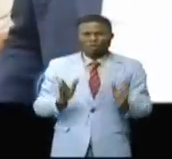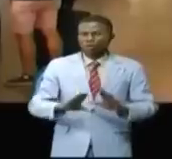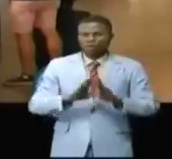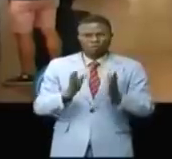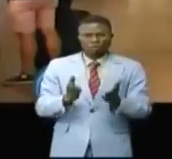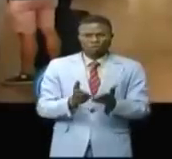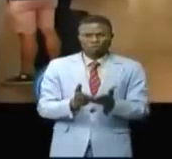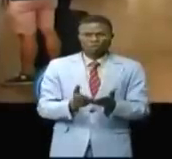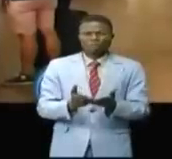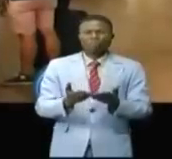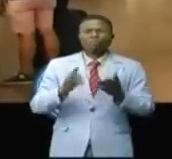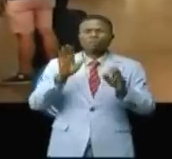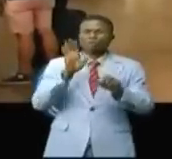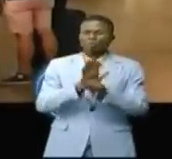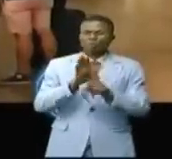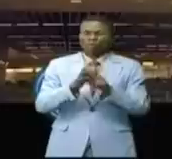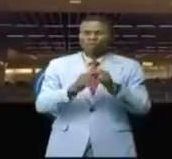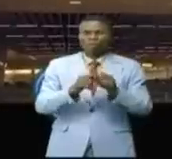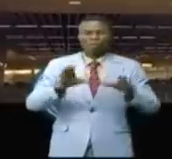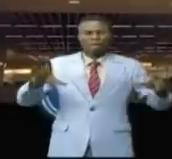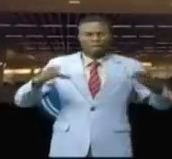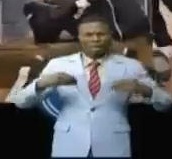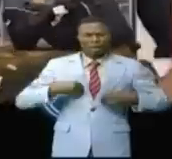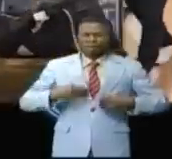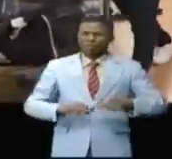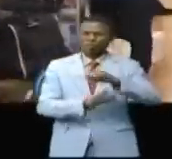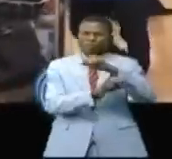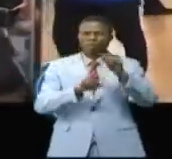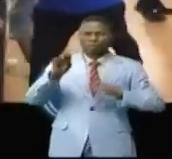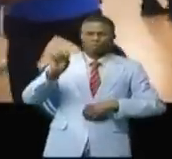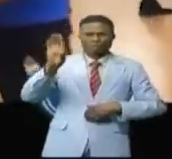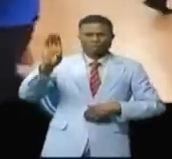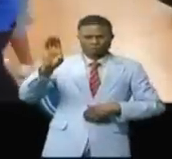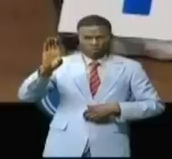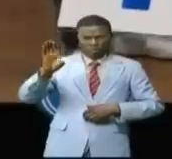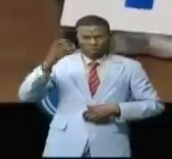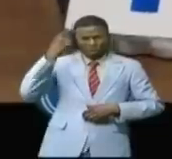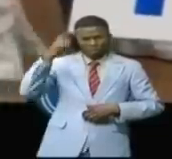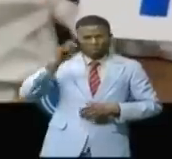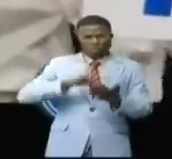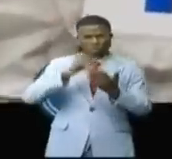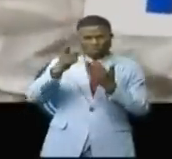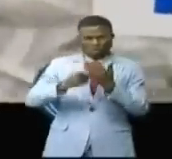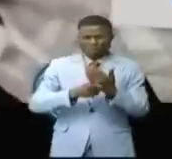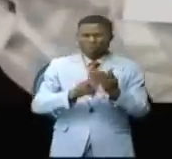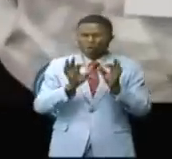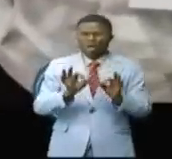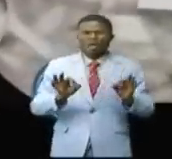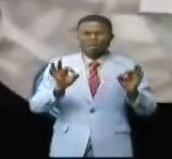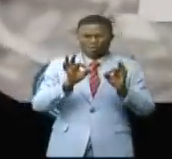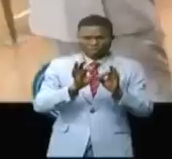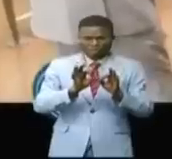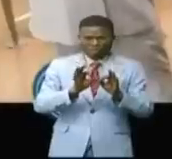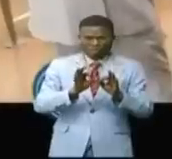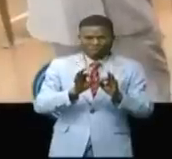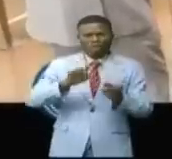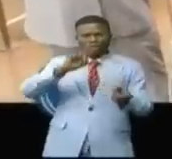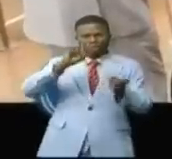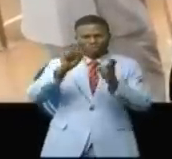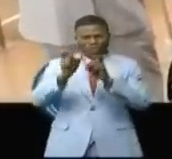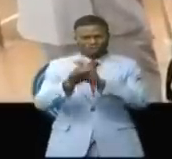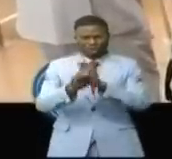s'est dit prête à accompagner ces médias publics dans lé cadre de ses programmes ambitieux celui de la modernisation